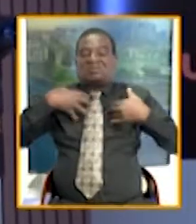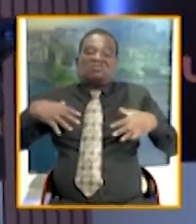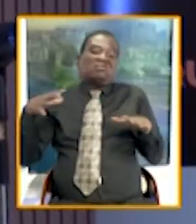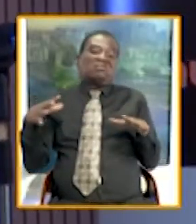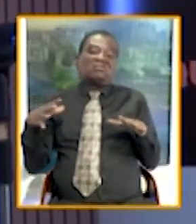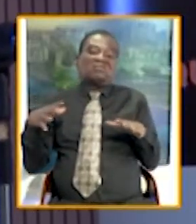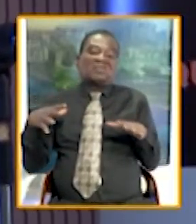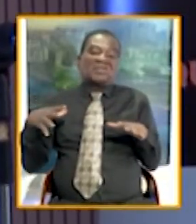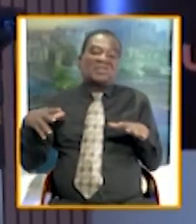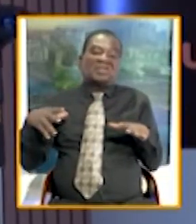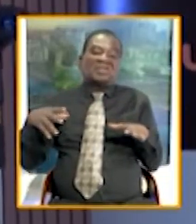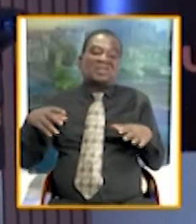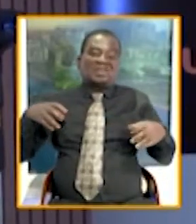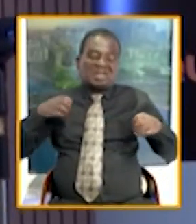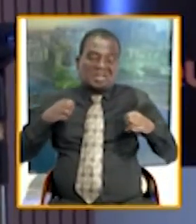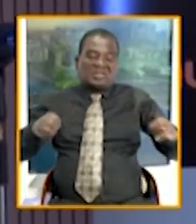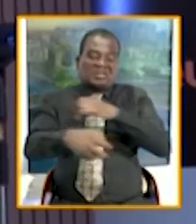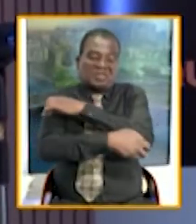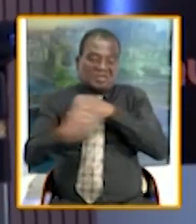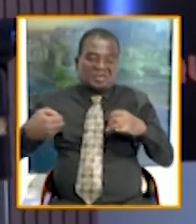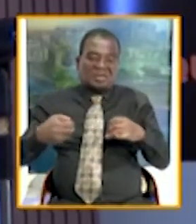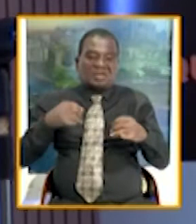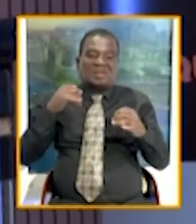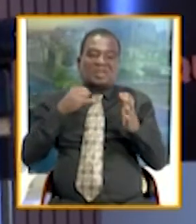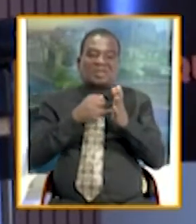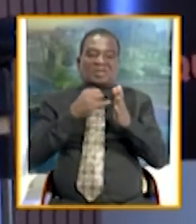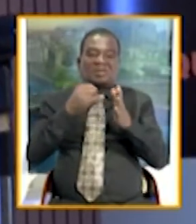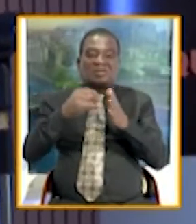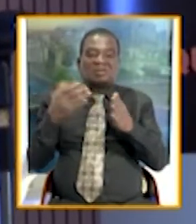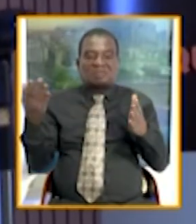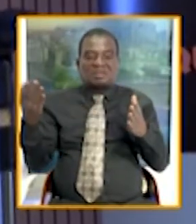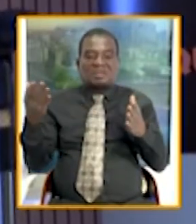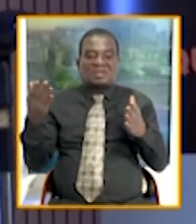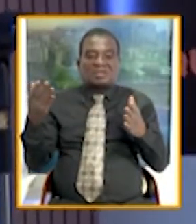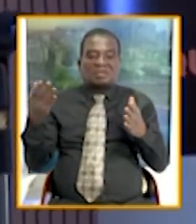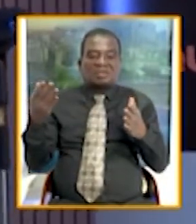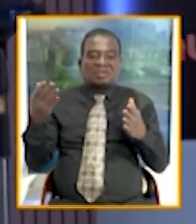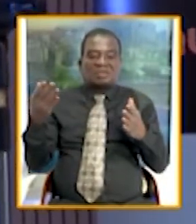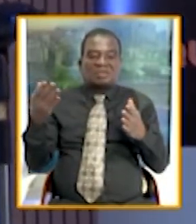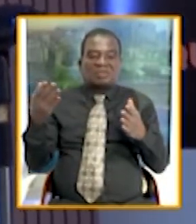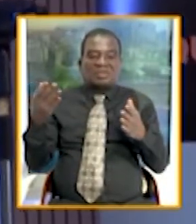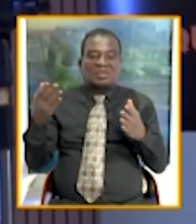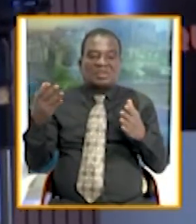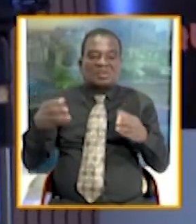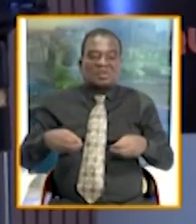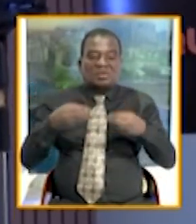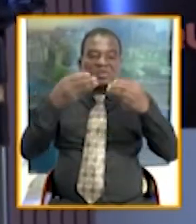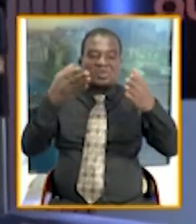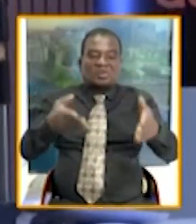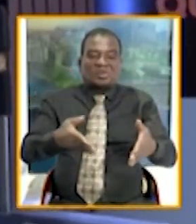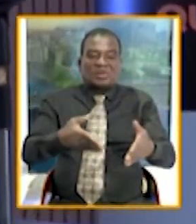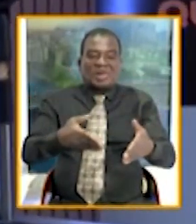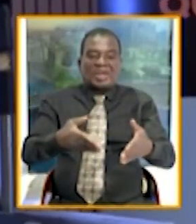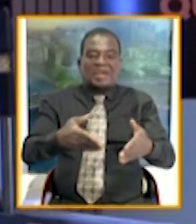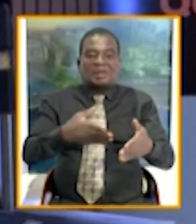des tentatives de fraude, d'identifier des irrégularités et, in fine, de fournir une